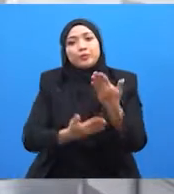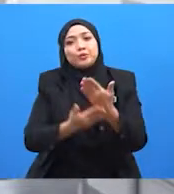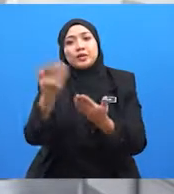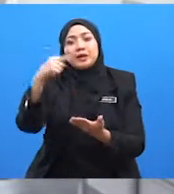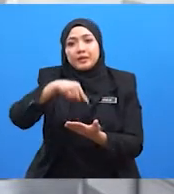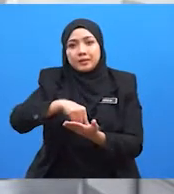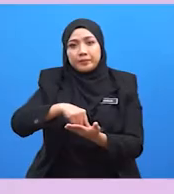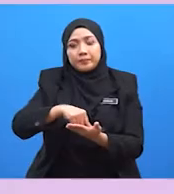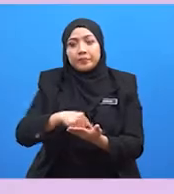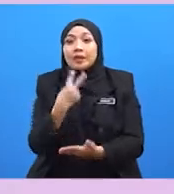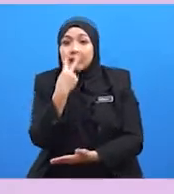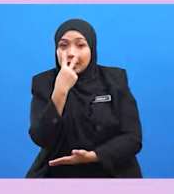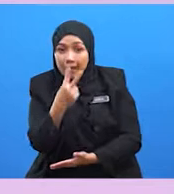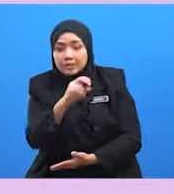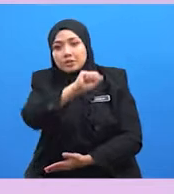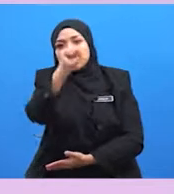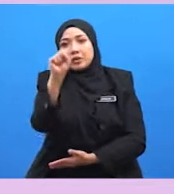soalan di skrin tepi ini.